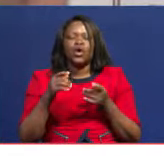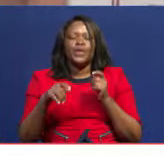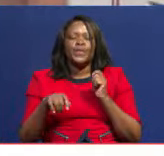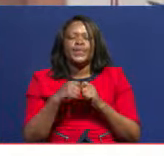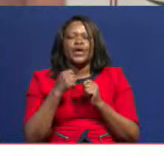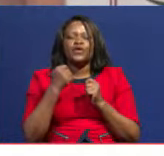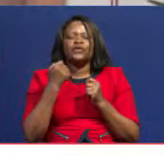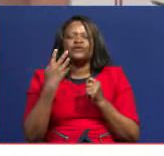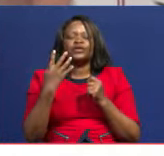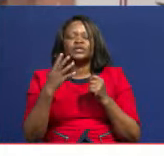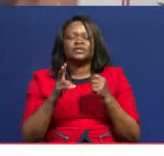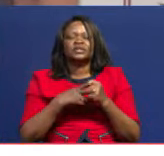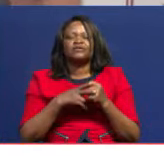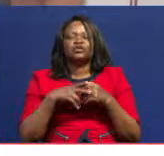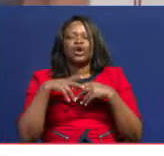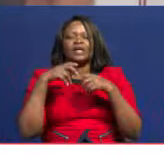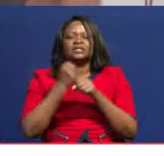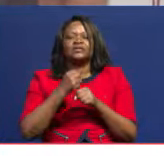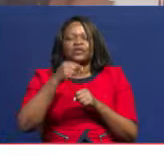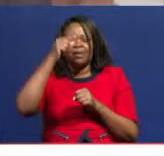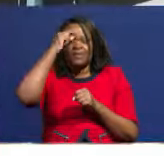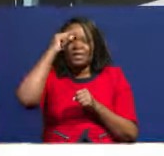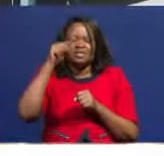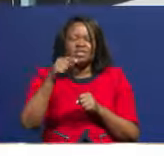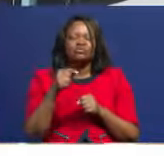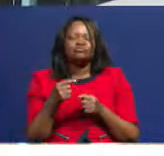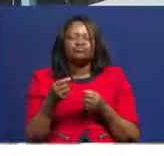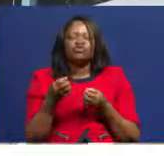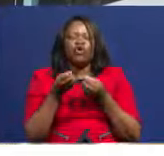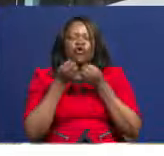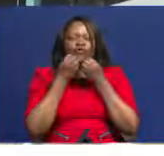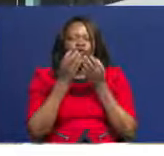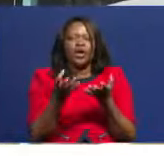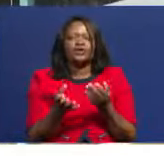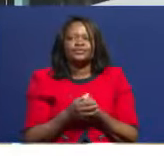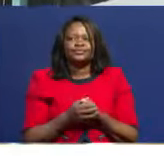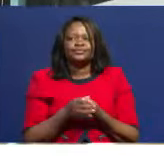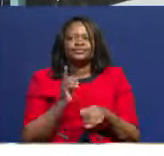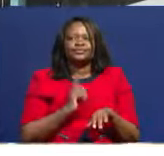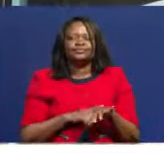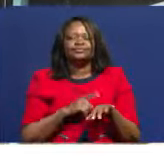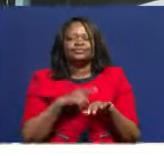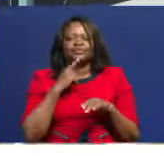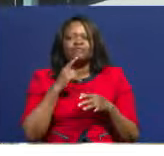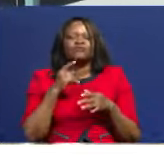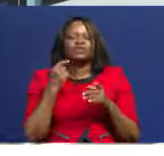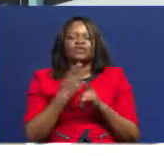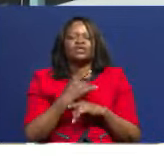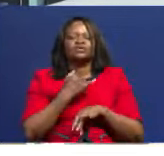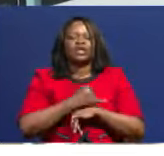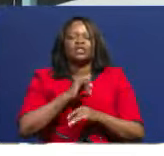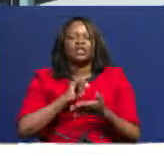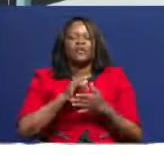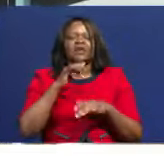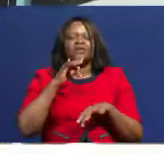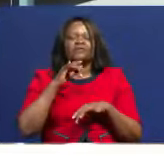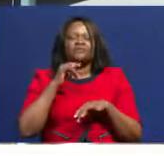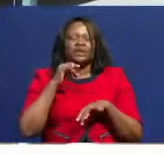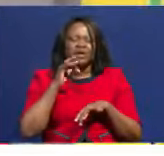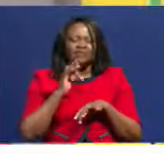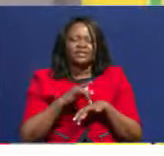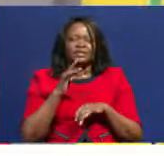Haya yalifichuliwa Ijumaa katika hatua ambayo itasababisha wafanyakazi wa mashirika yatakayoathirika kujumuishwa katika wizara zao